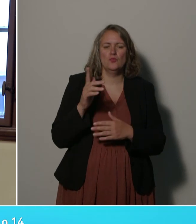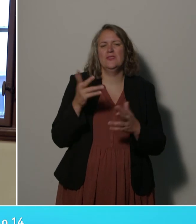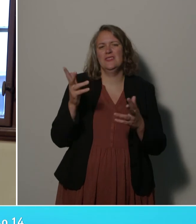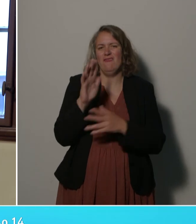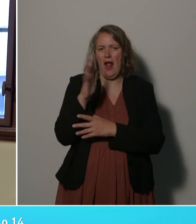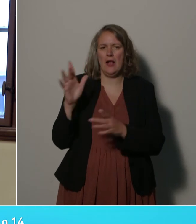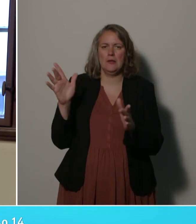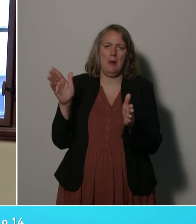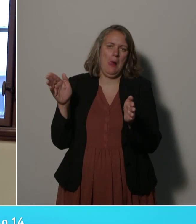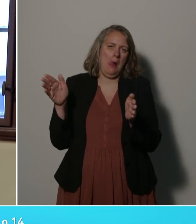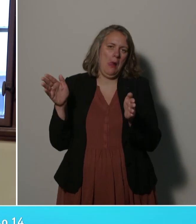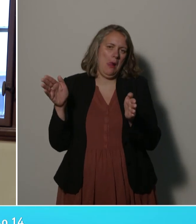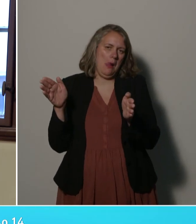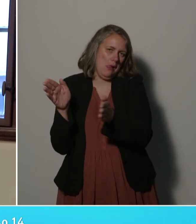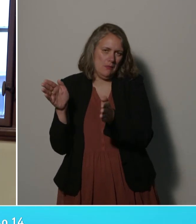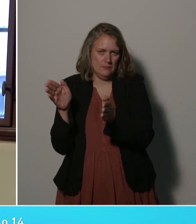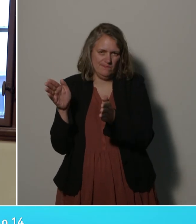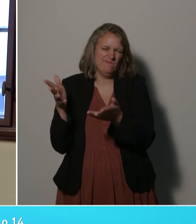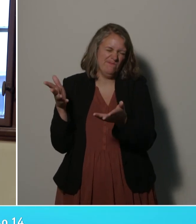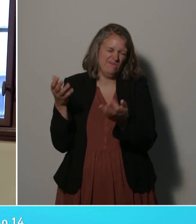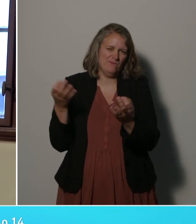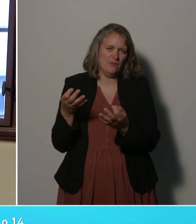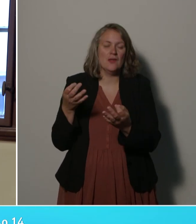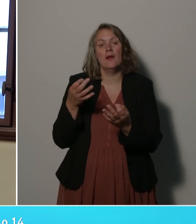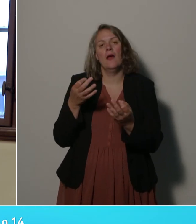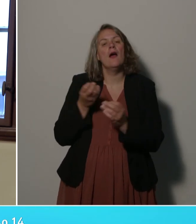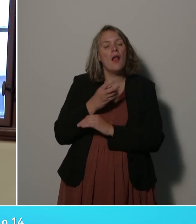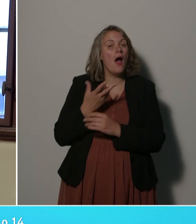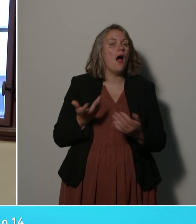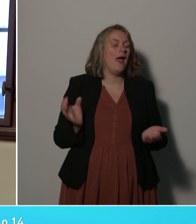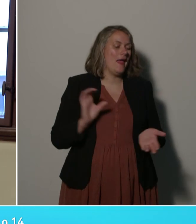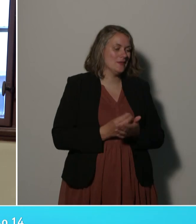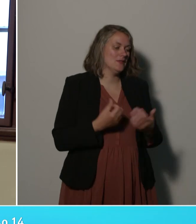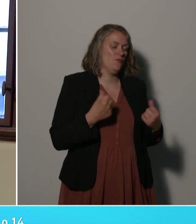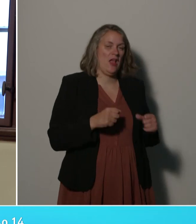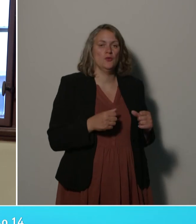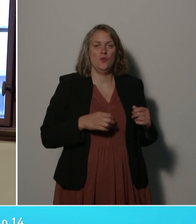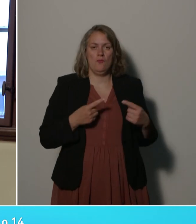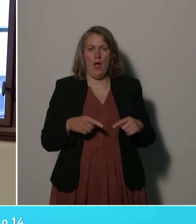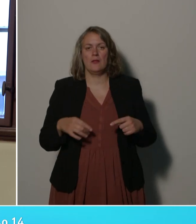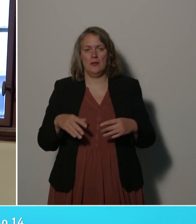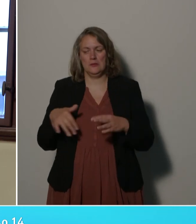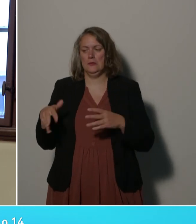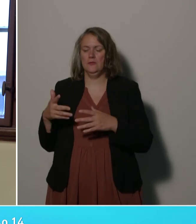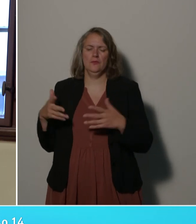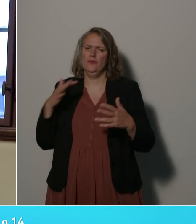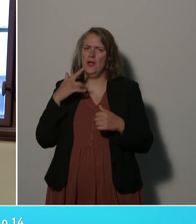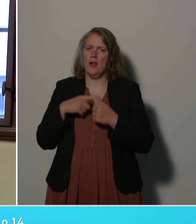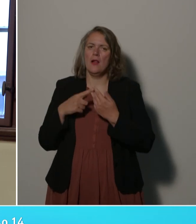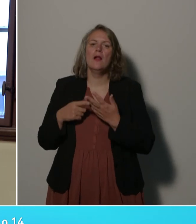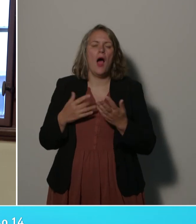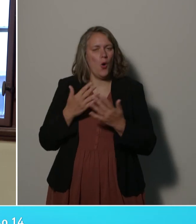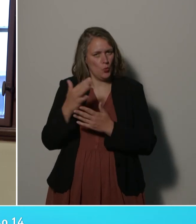werden. Da soll es natürlich Ersatzpflanzungen geben, auch in größerer Anzahl. Das wird sehr grün